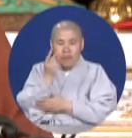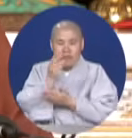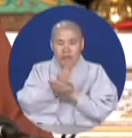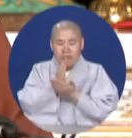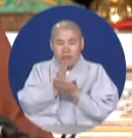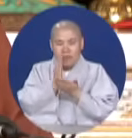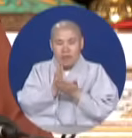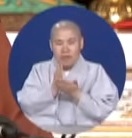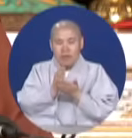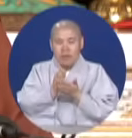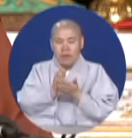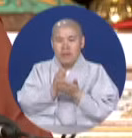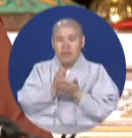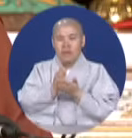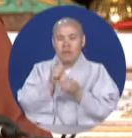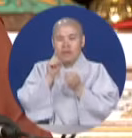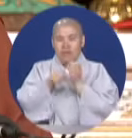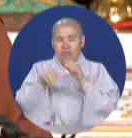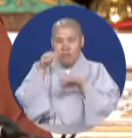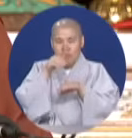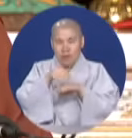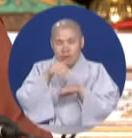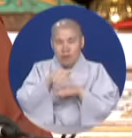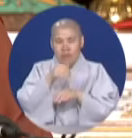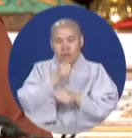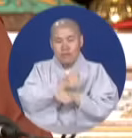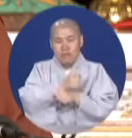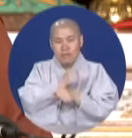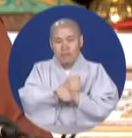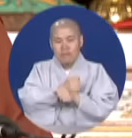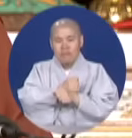가지 수행도 하고 이래서